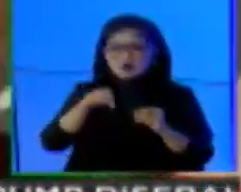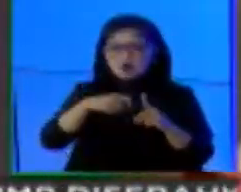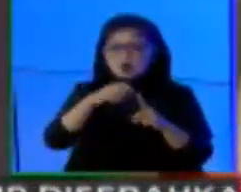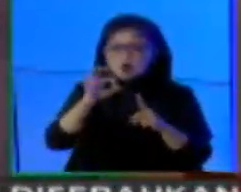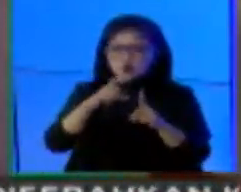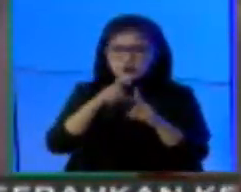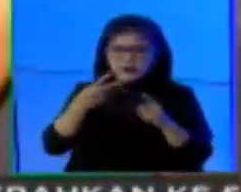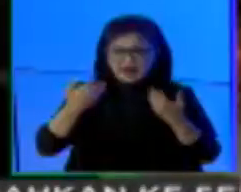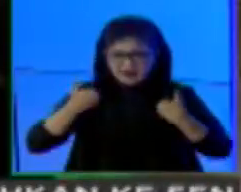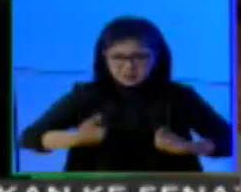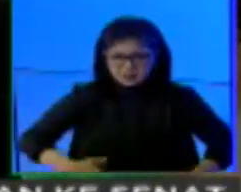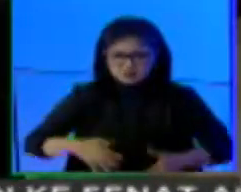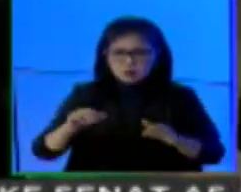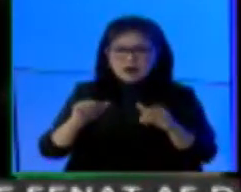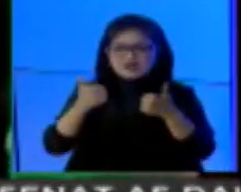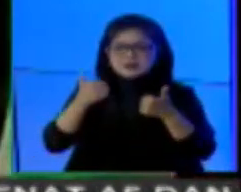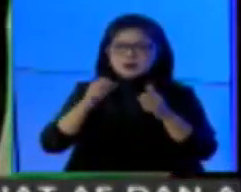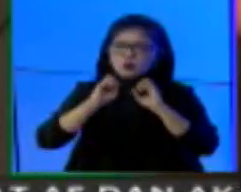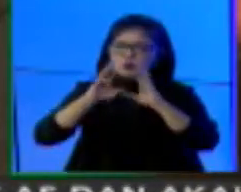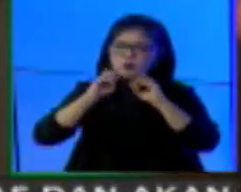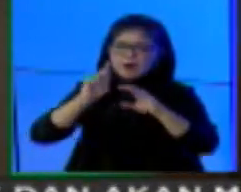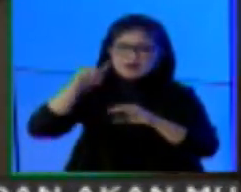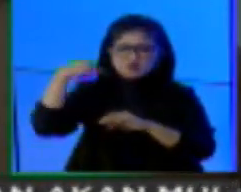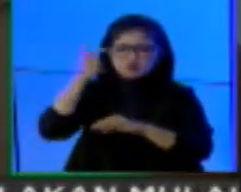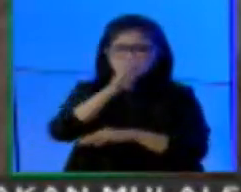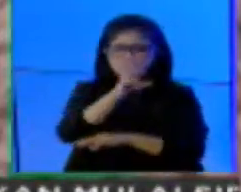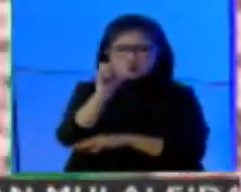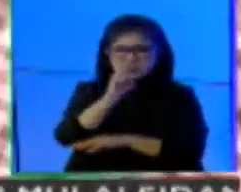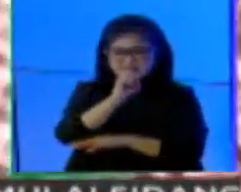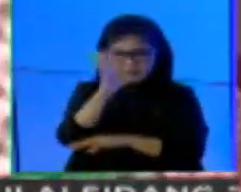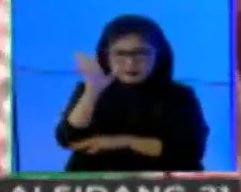diumumkan besok pukul 2 siang. Tim Liputan iNews, laporkan.